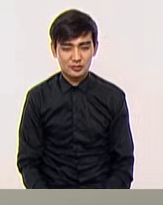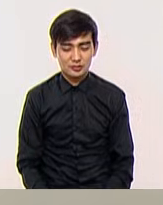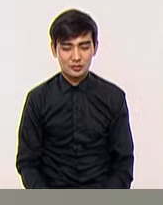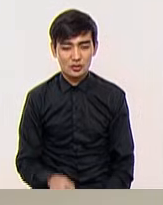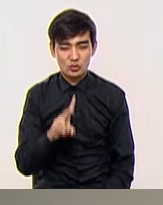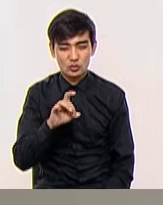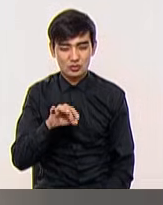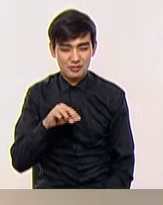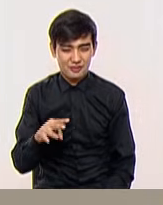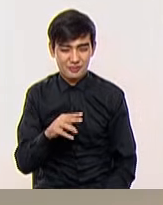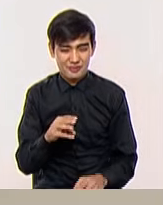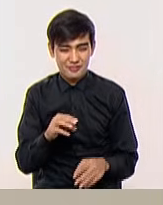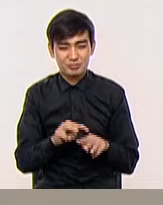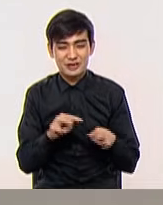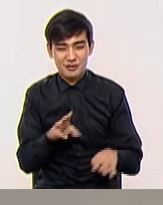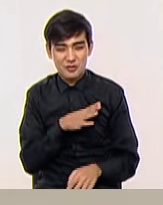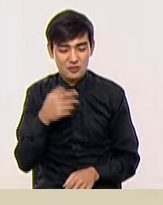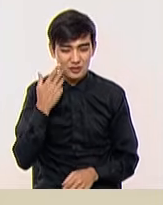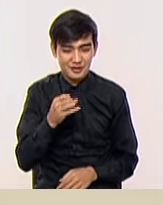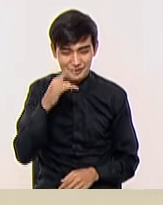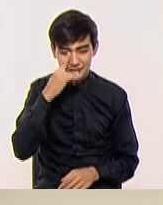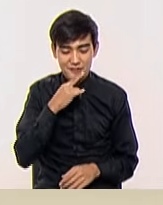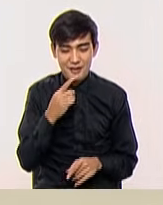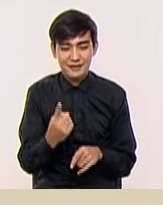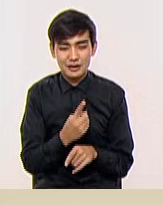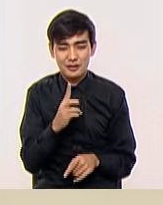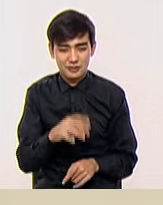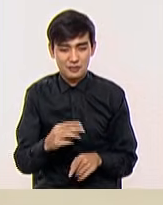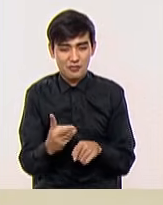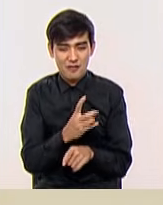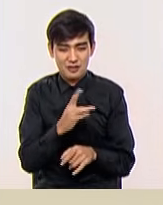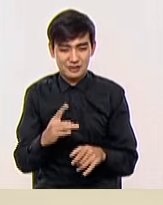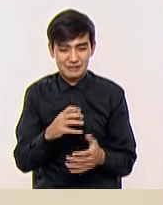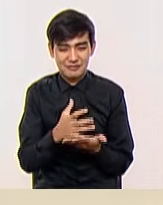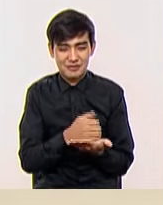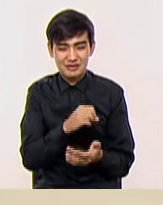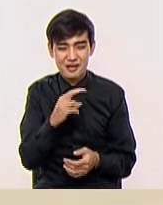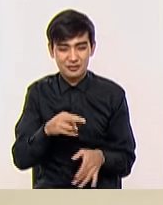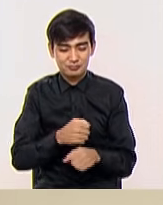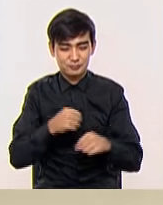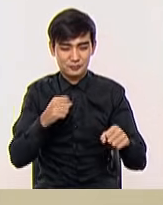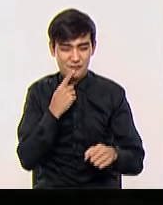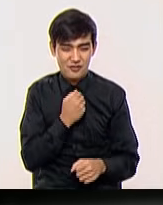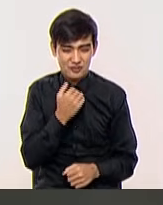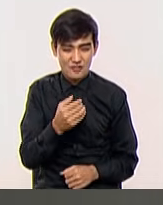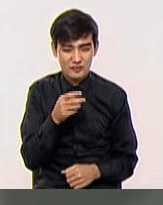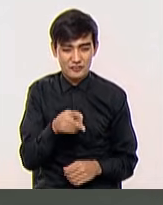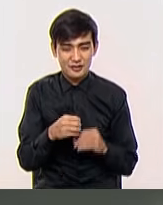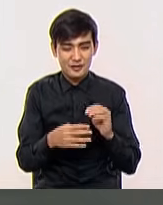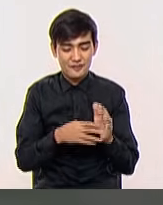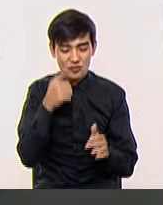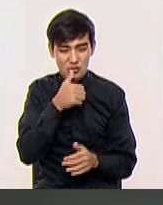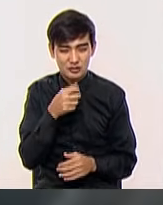Нұрлан Ермекбаев қорғаныс министрі болған тұста Қазақстанда бір емес, екі рет әскери қойма жарылды. 2019 жылдың